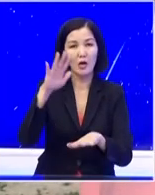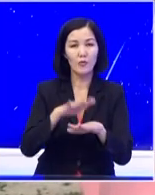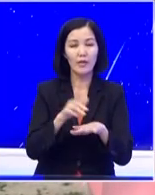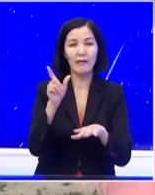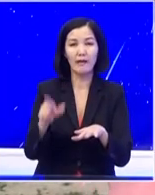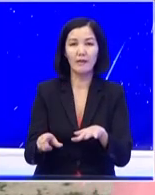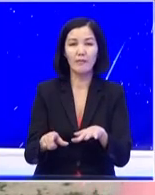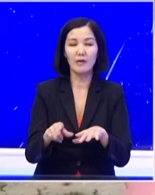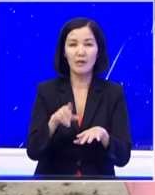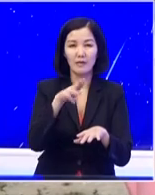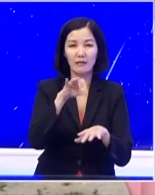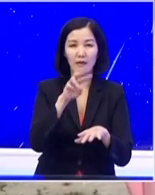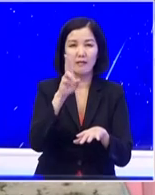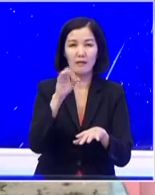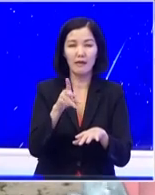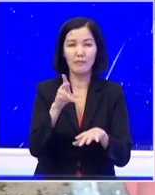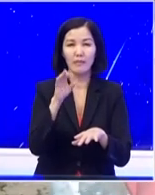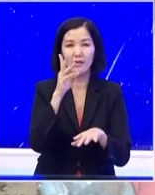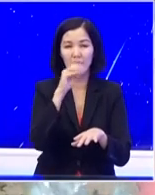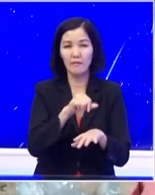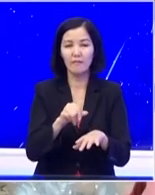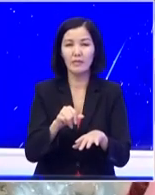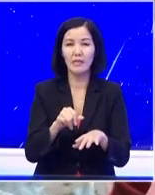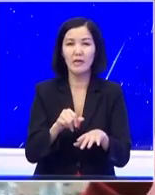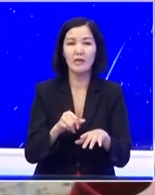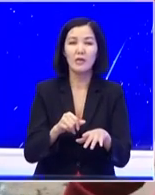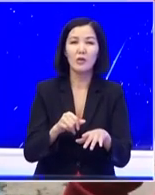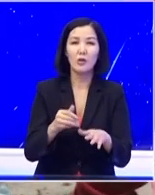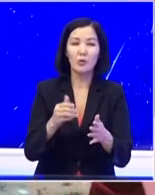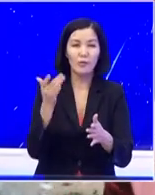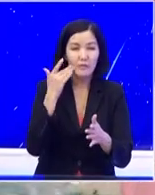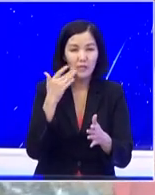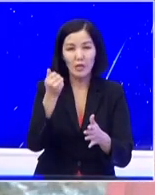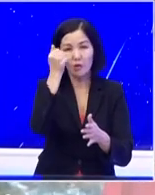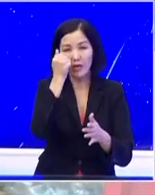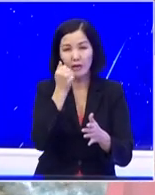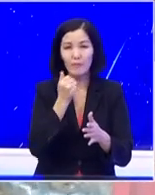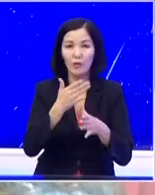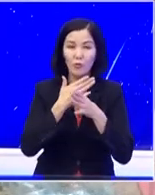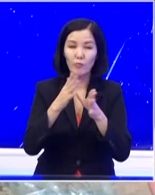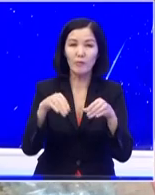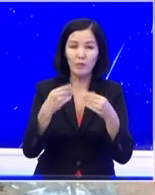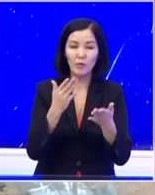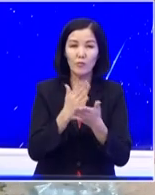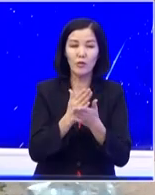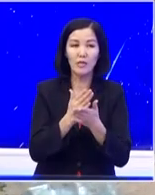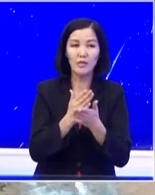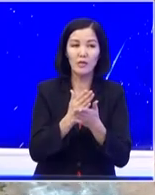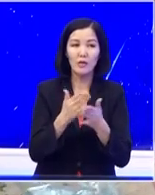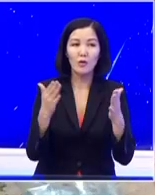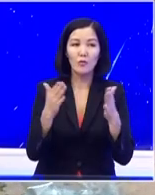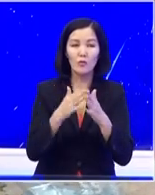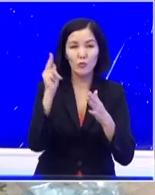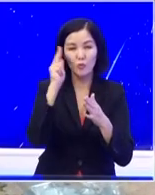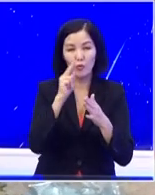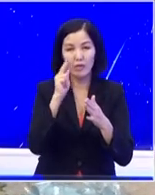мырзаға көп-көп рахметімді айтам, жұмыстарына табыс тілеймін. Үнемі осындай көмек қолын созып отырады және үйден оқитын